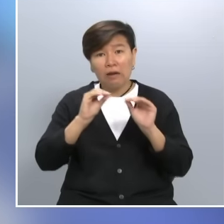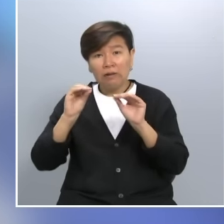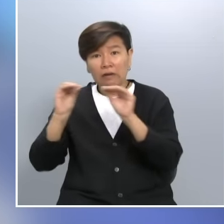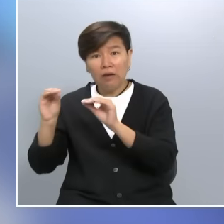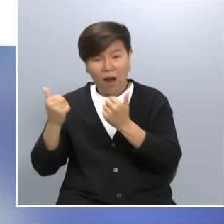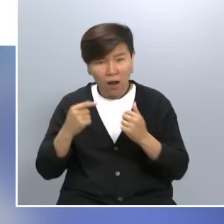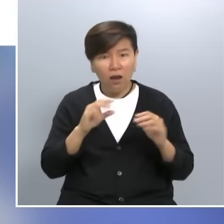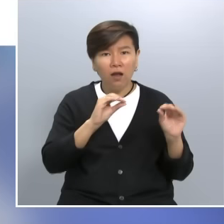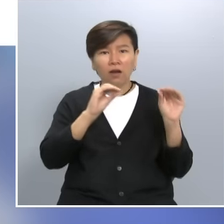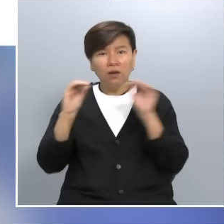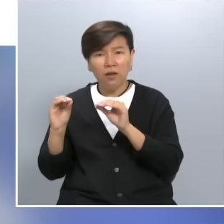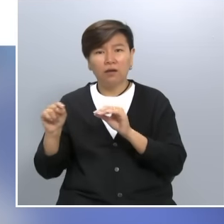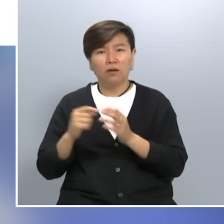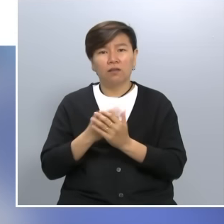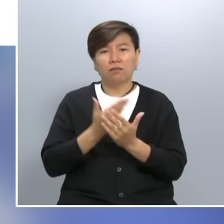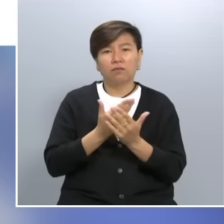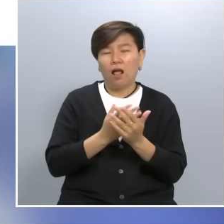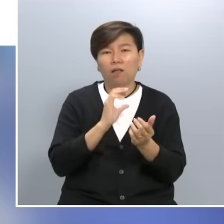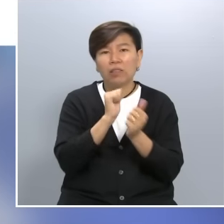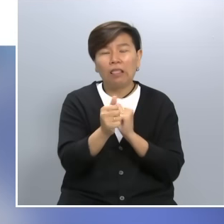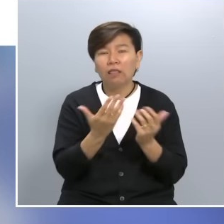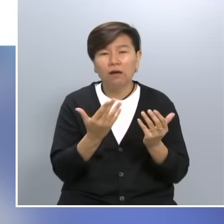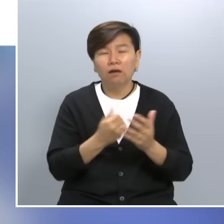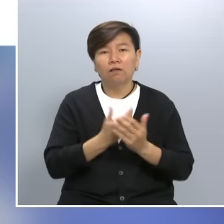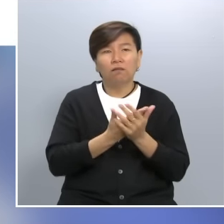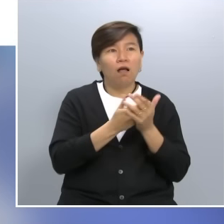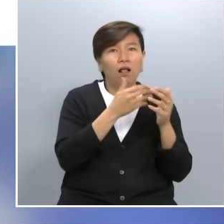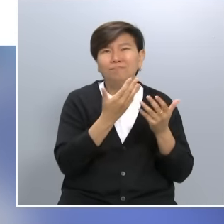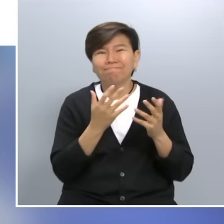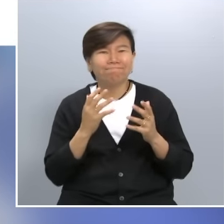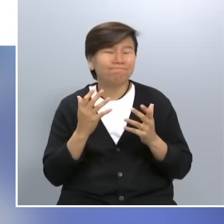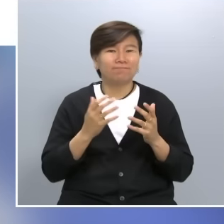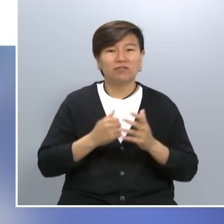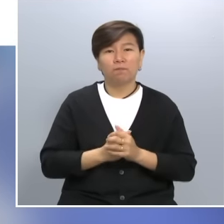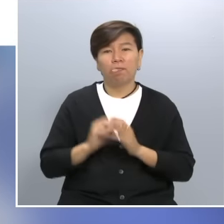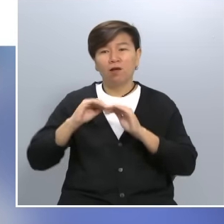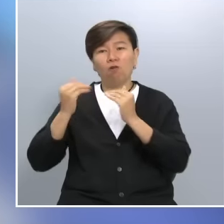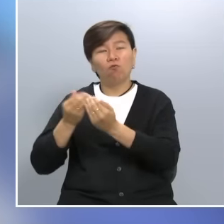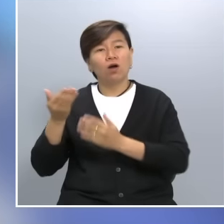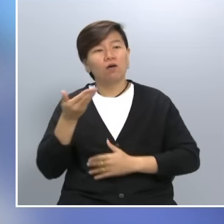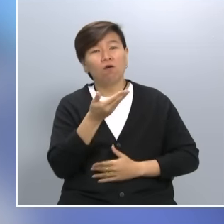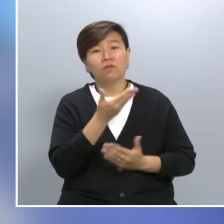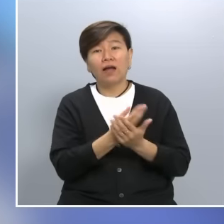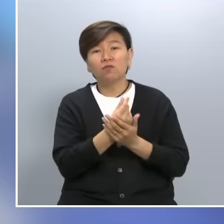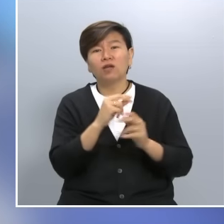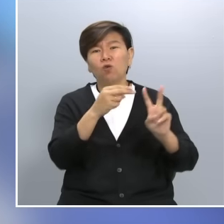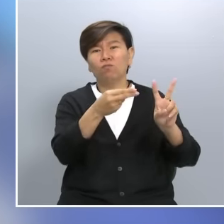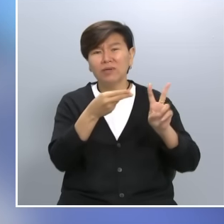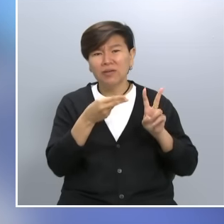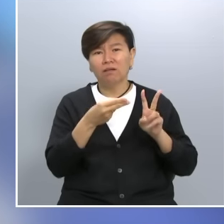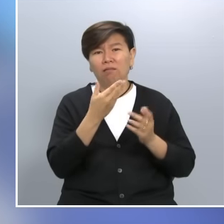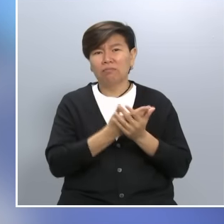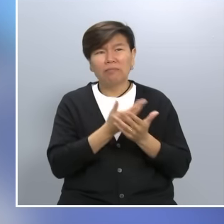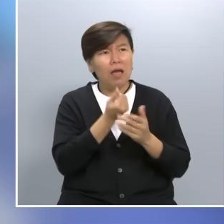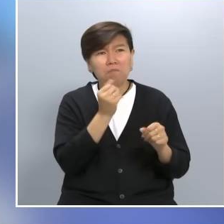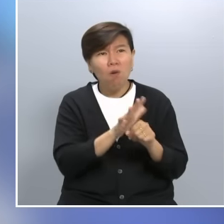เลื่อนอีกค่ะบอกหาเงินไม่ทันซึ่งตอนนั้นเนี่ยครอบครัวเรียกร้องเินสอดไป 20,000บาทบอกยังหาเงิน